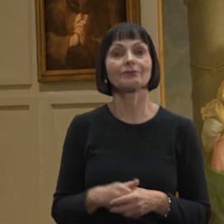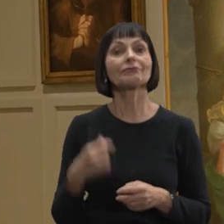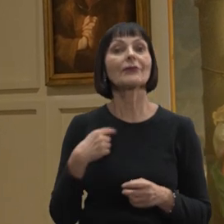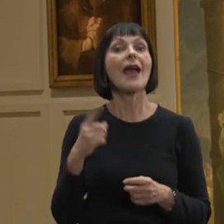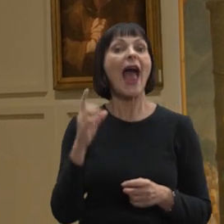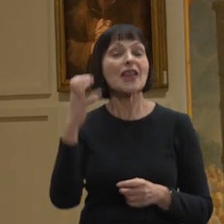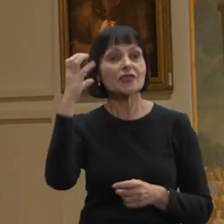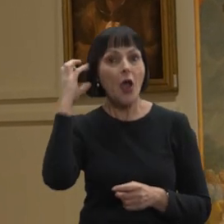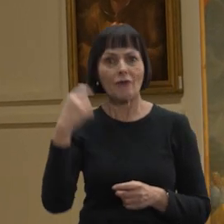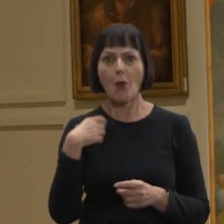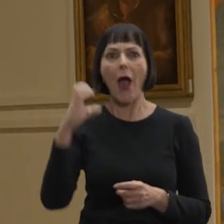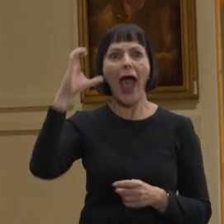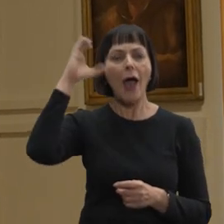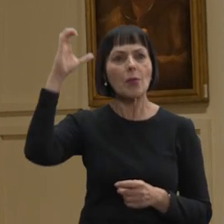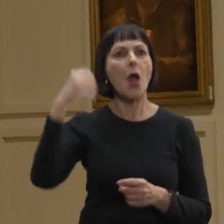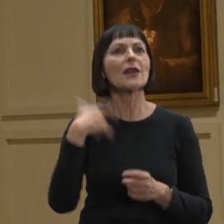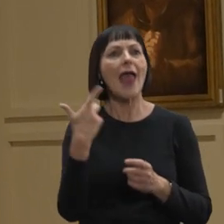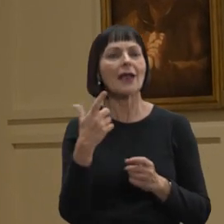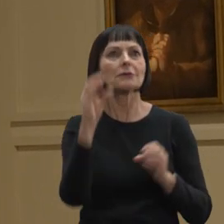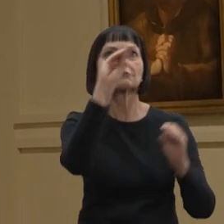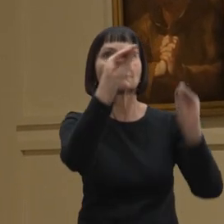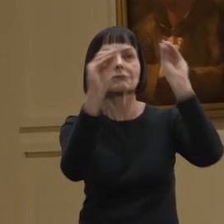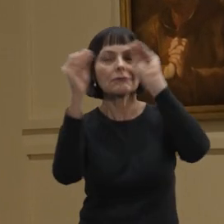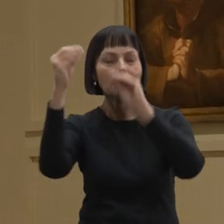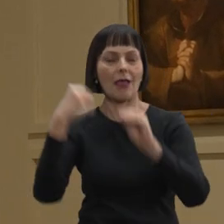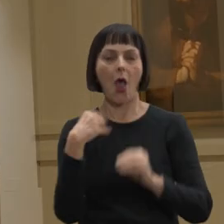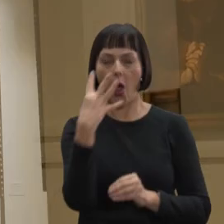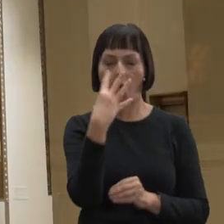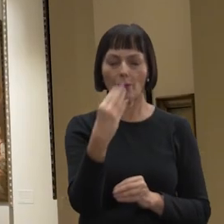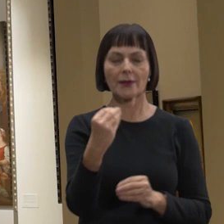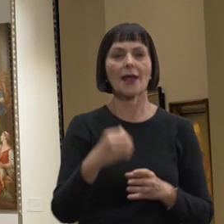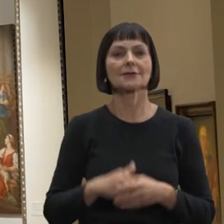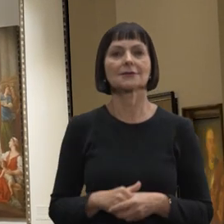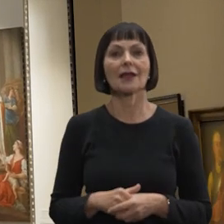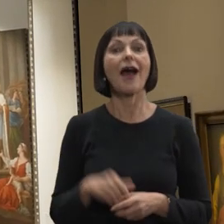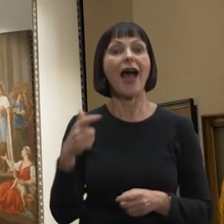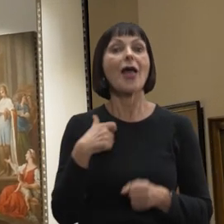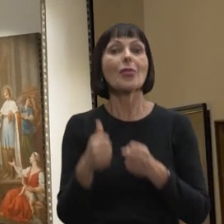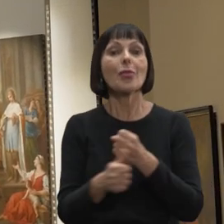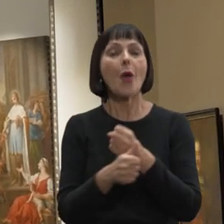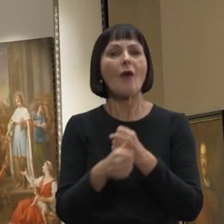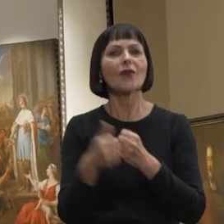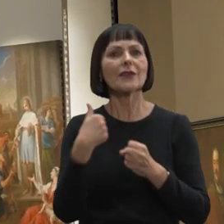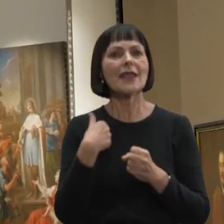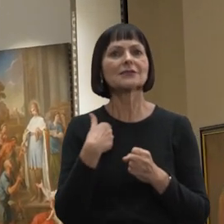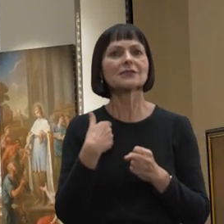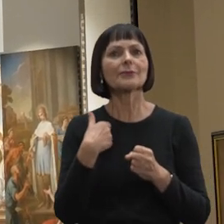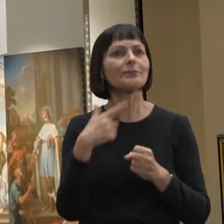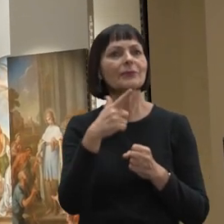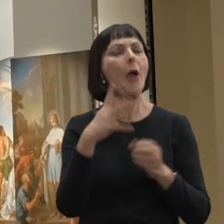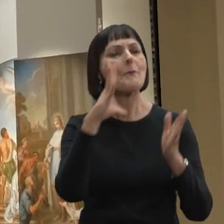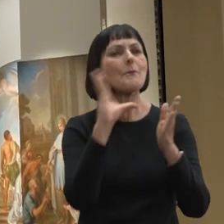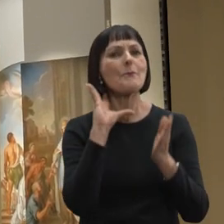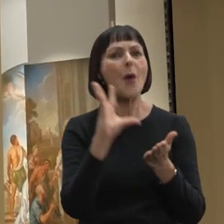sam Czechowicz byli autorami rozwieszenia tych obrazów w sali zielonej. Świadczy o tym pewien przemyślany układ,